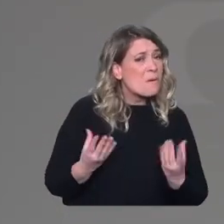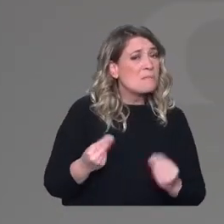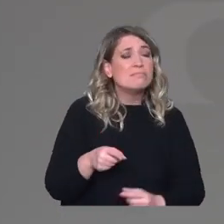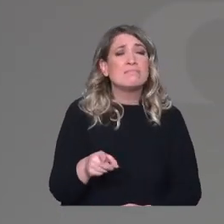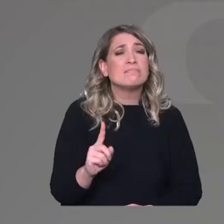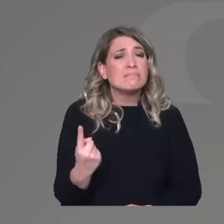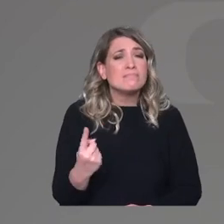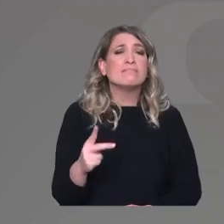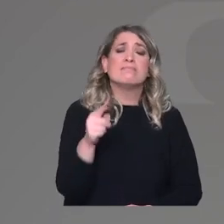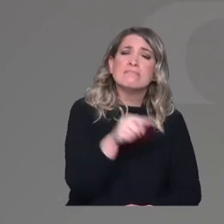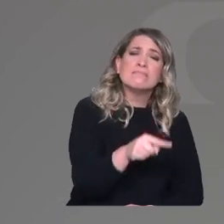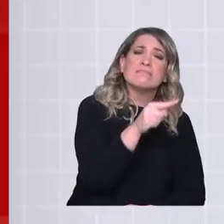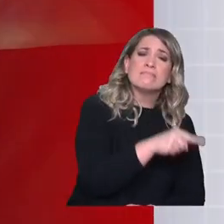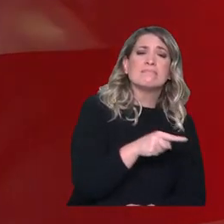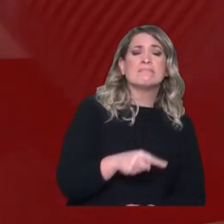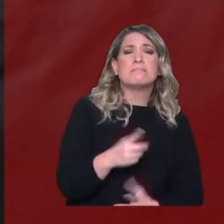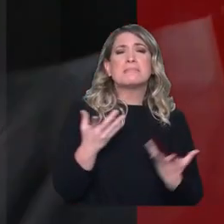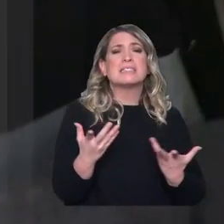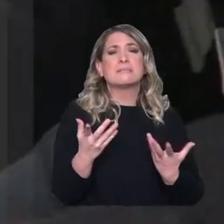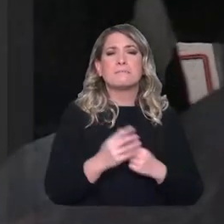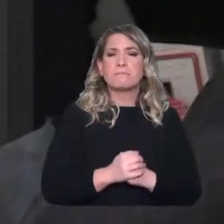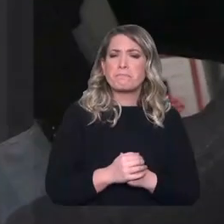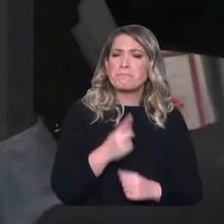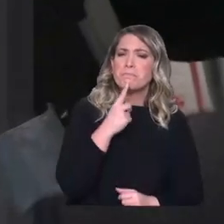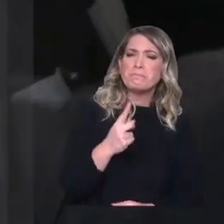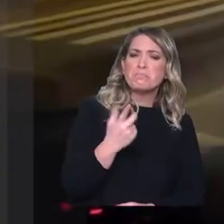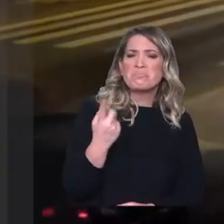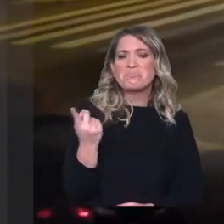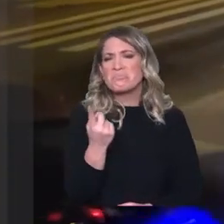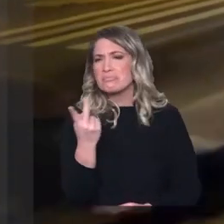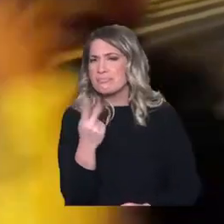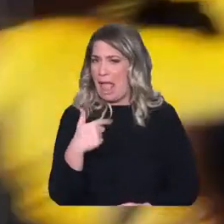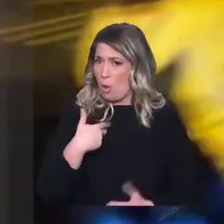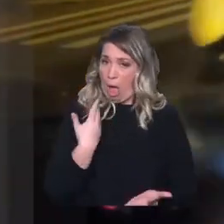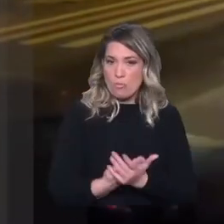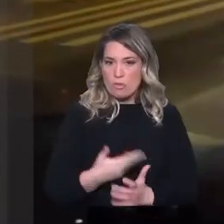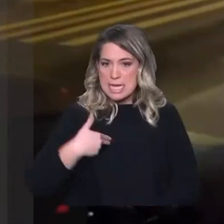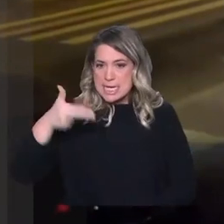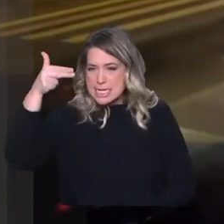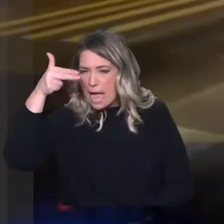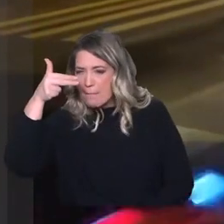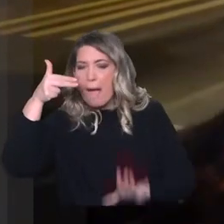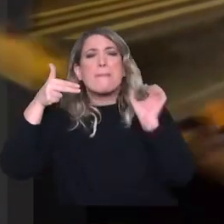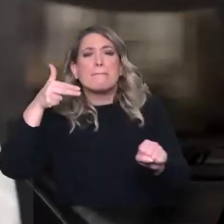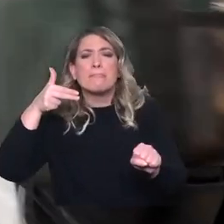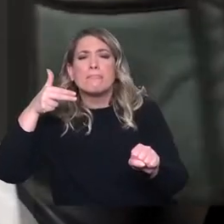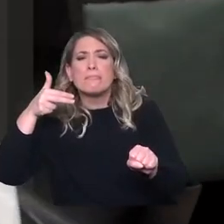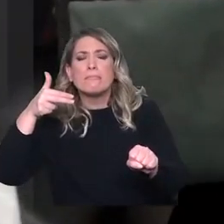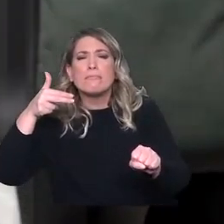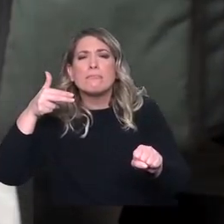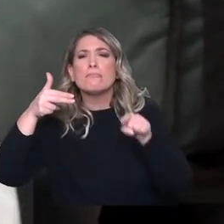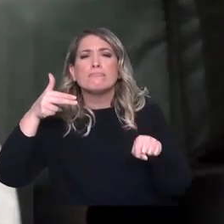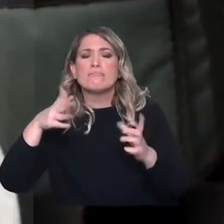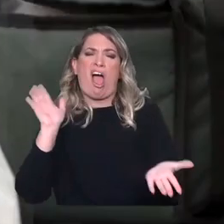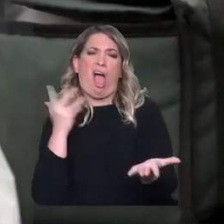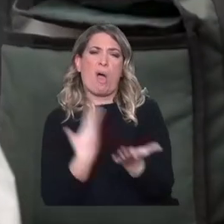πιάσει να το κάνει και άλλες φορές. Μία, δύο, τρεις του τη φύλαξα από την κάμερα που έχω στο σπίτι και τον τσάκωσα. Και ήμασταν παιδιά